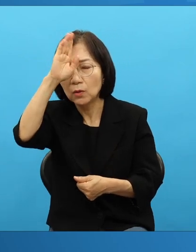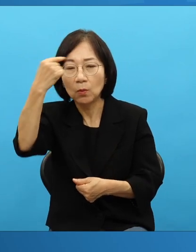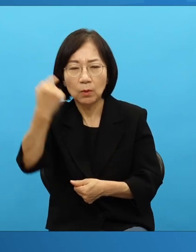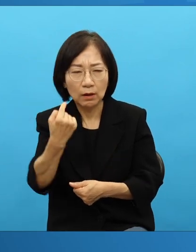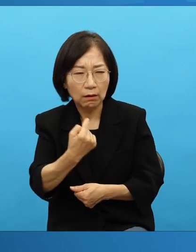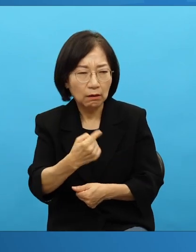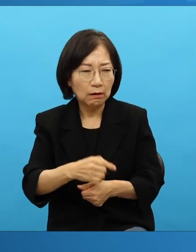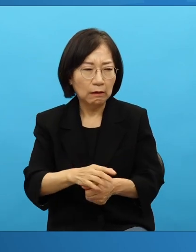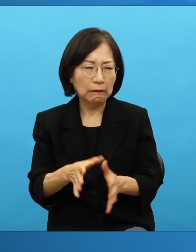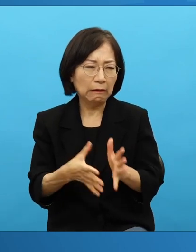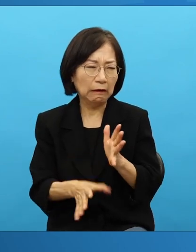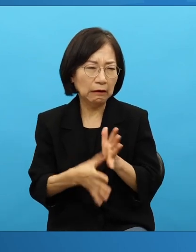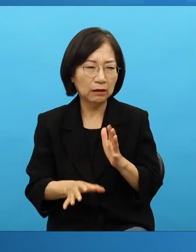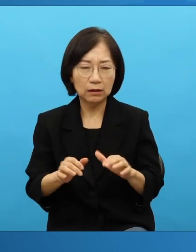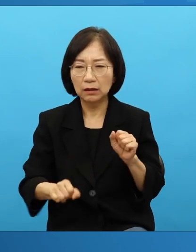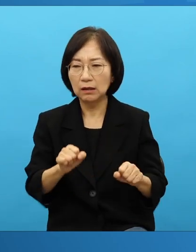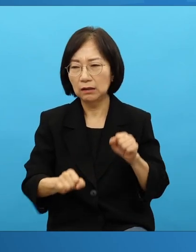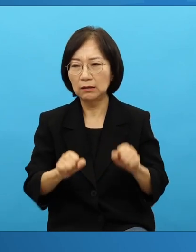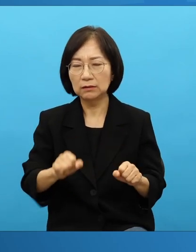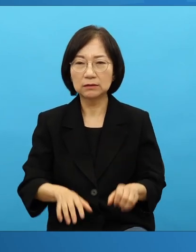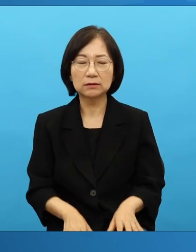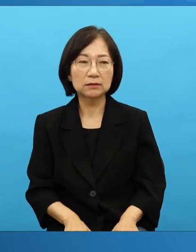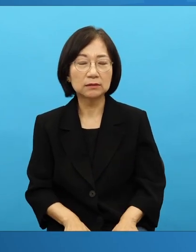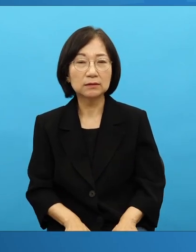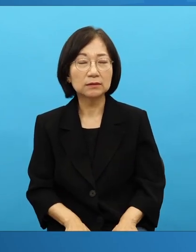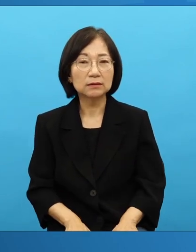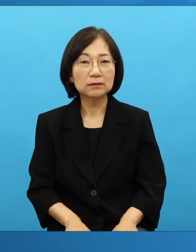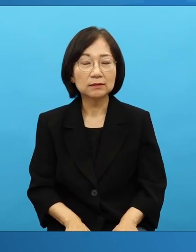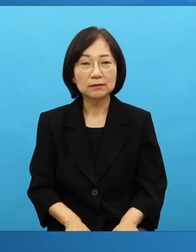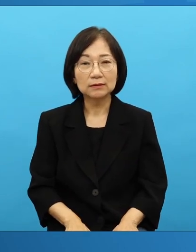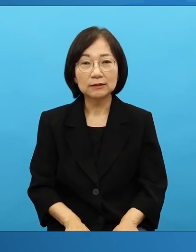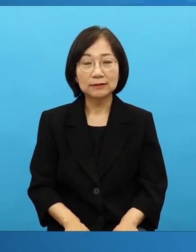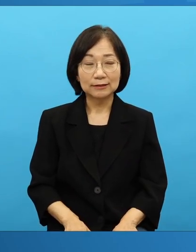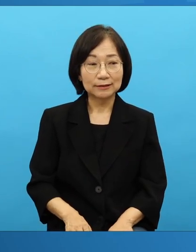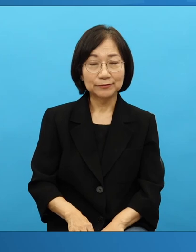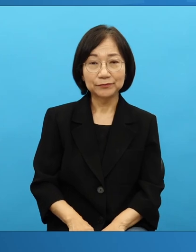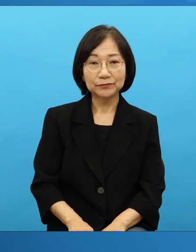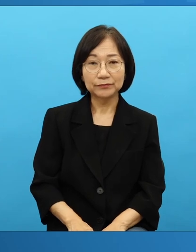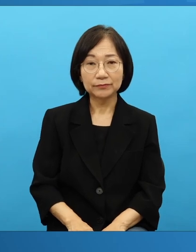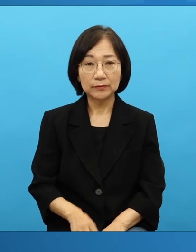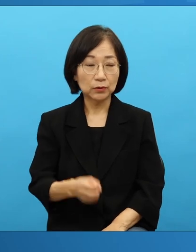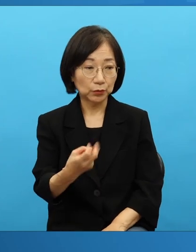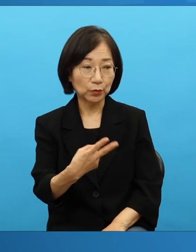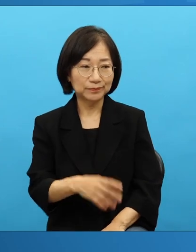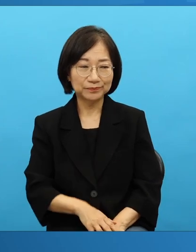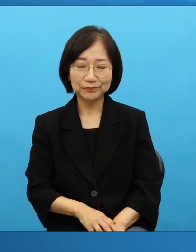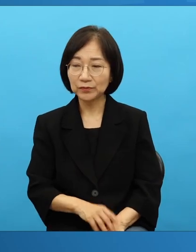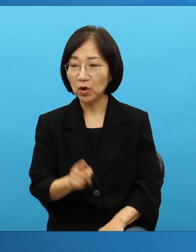完全是精神病的水平，做那样奇怪的举止。 어떤 나라를 가면은 막 아침에 막 나와가지고 막 이상한 행동한다니까요.